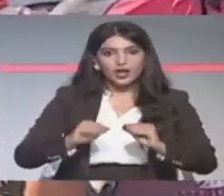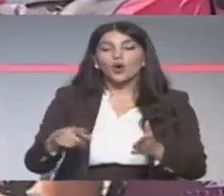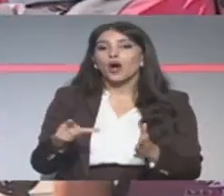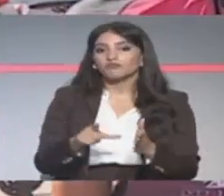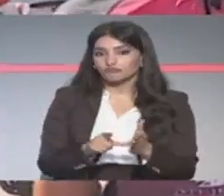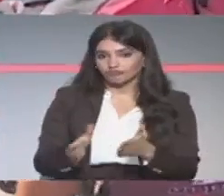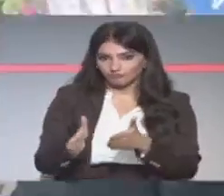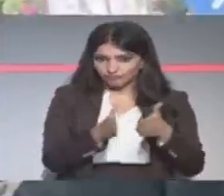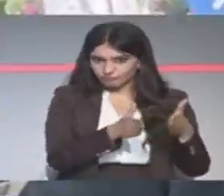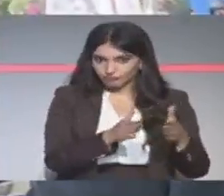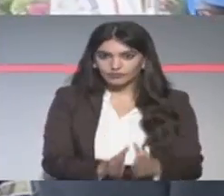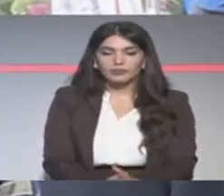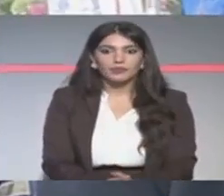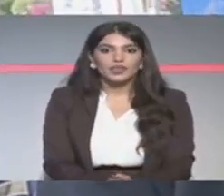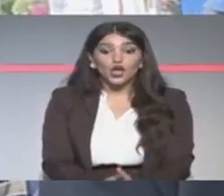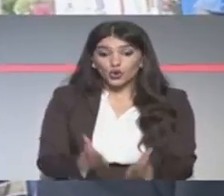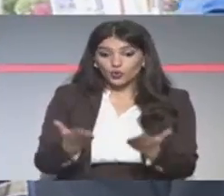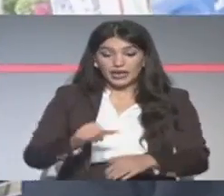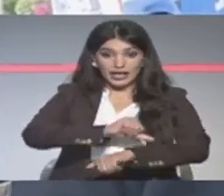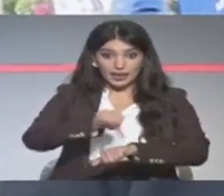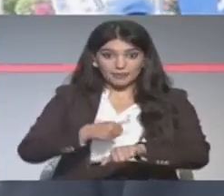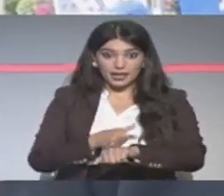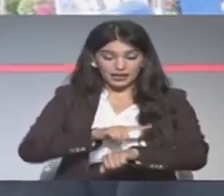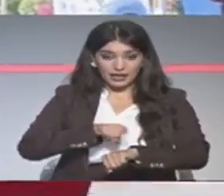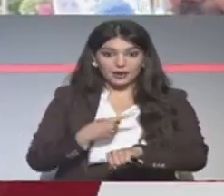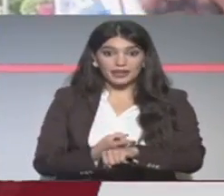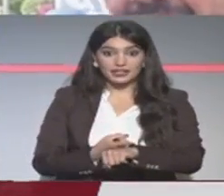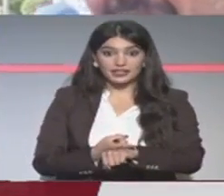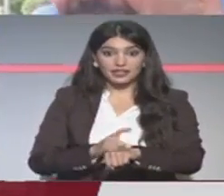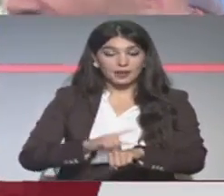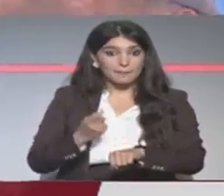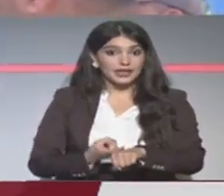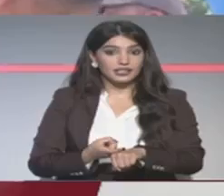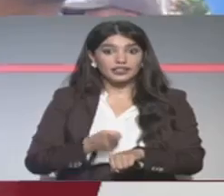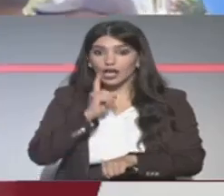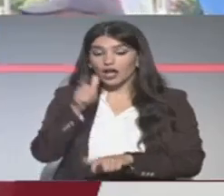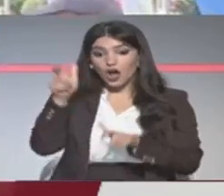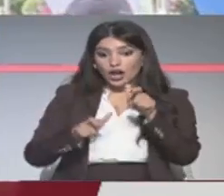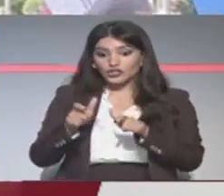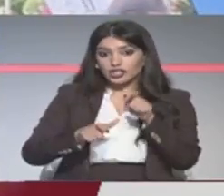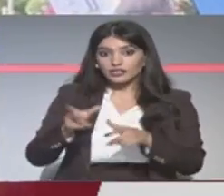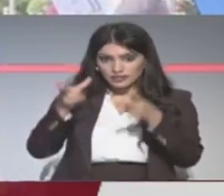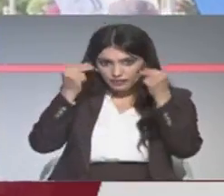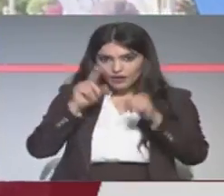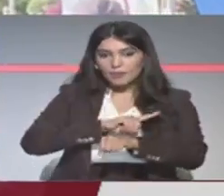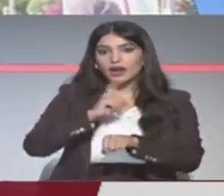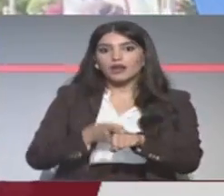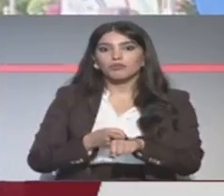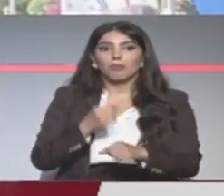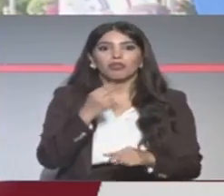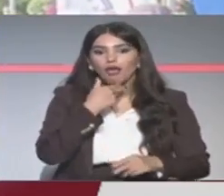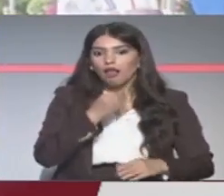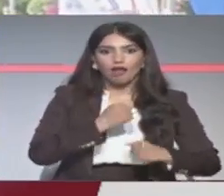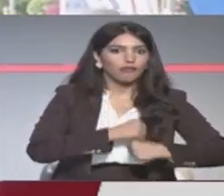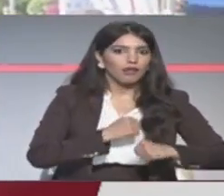وقوانينها. اليوم احنا كبلدية نحبوا نخرجوا من حاجات اللي الناس معناها تعرف فيها البلدية، اللي هي تقتصر على النظافة